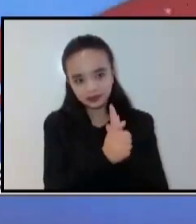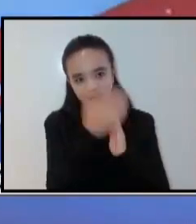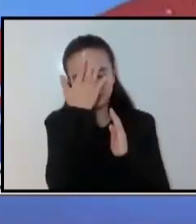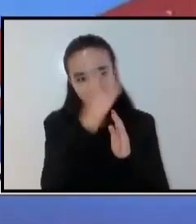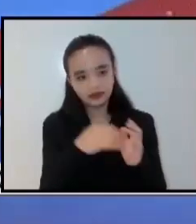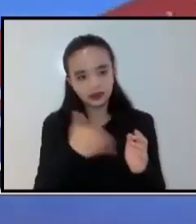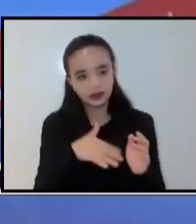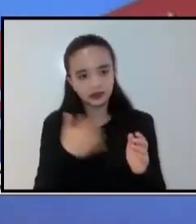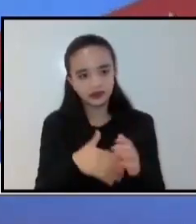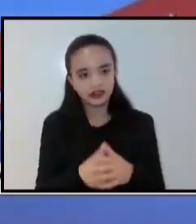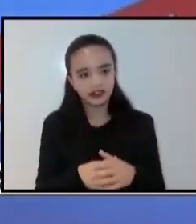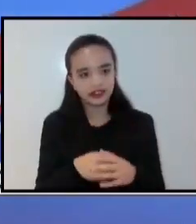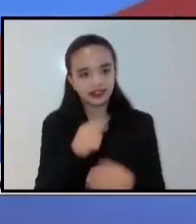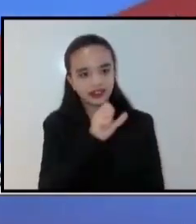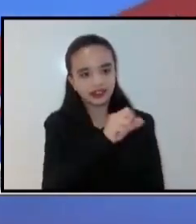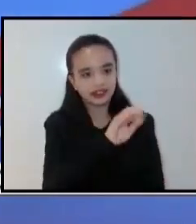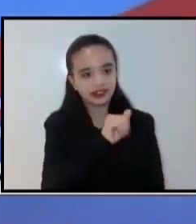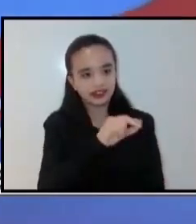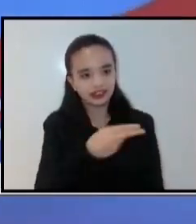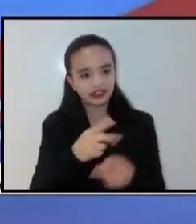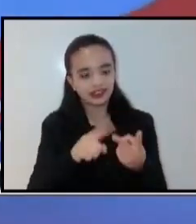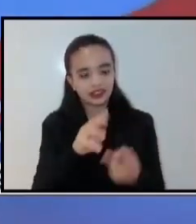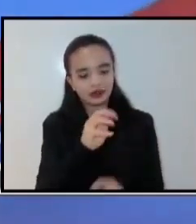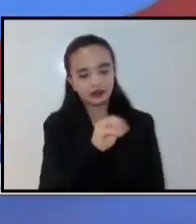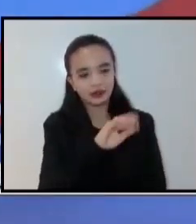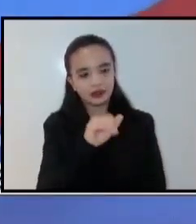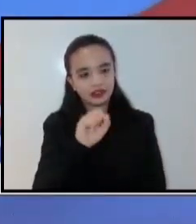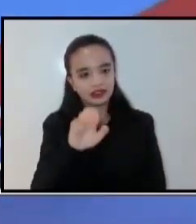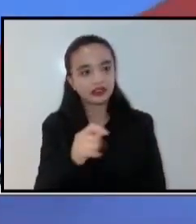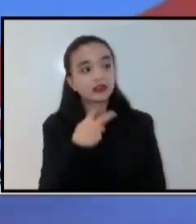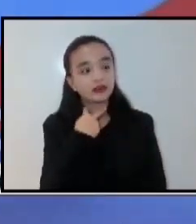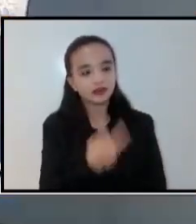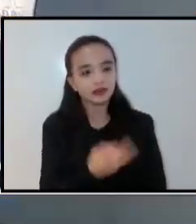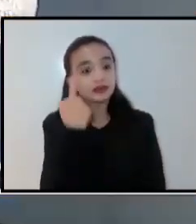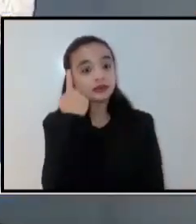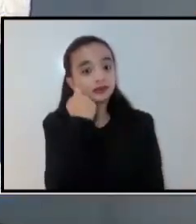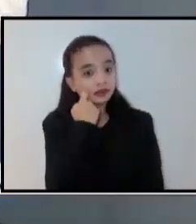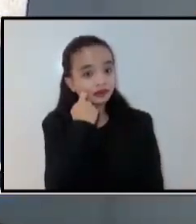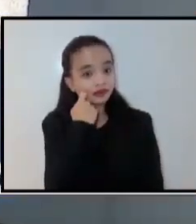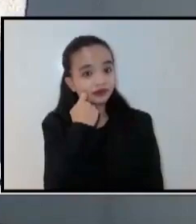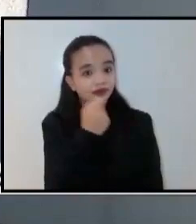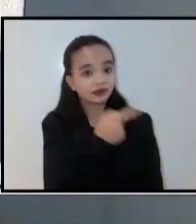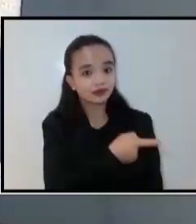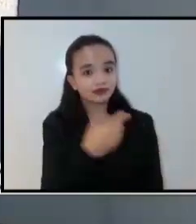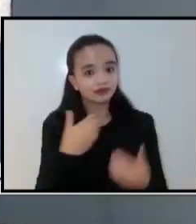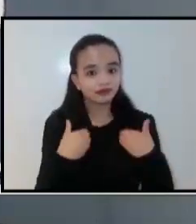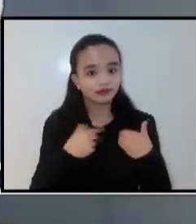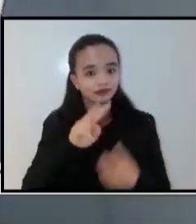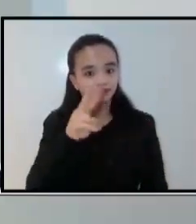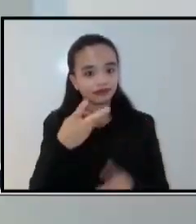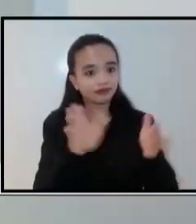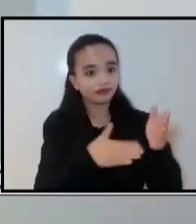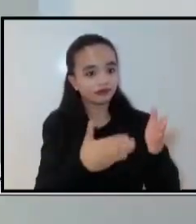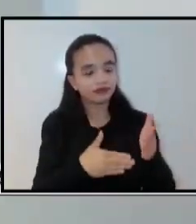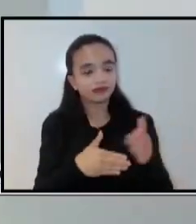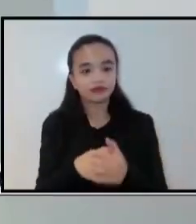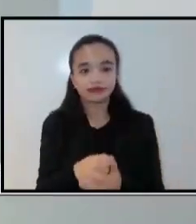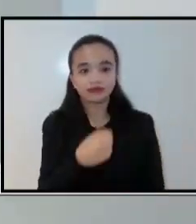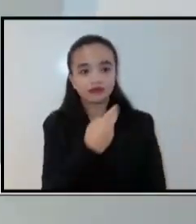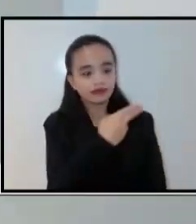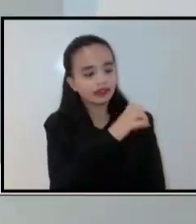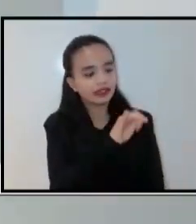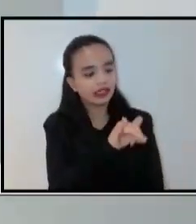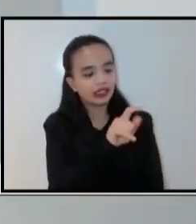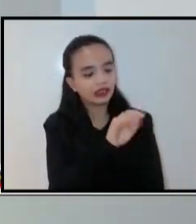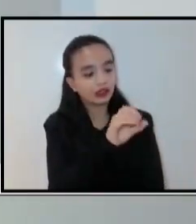Sarah Geronimo at Morissette, ano ng boses mo. Ito, recently, nag-release ka ng yung second single entitled Hey Tropa. Yan yung kinanta mo